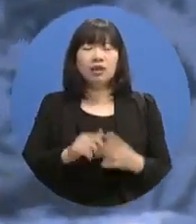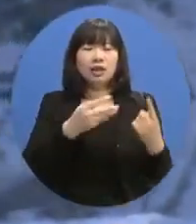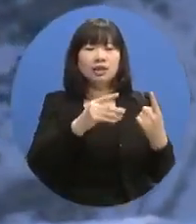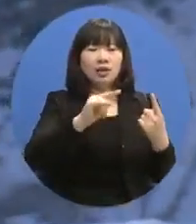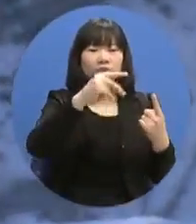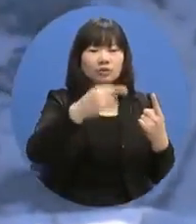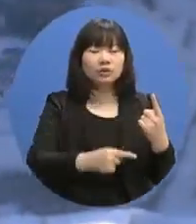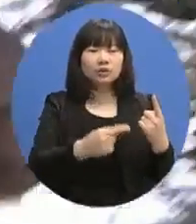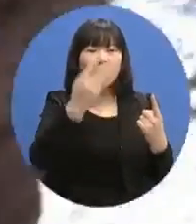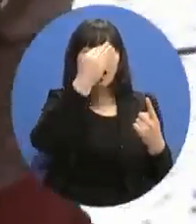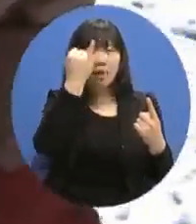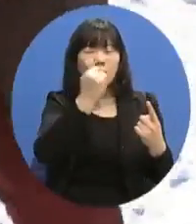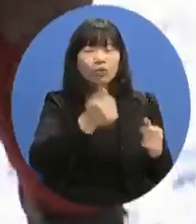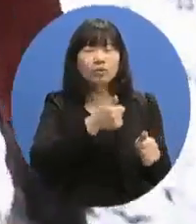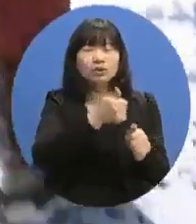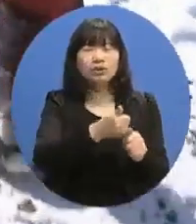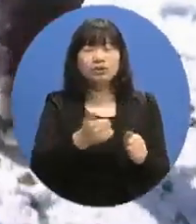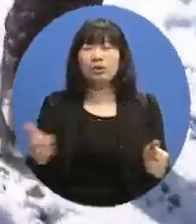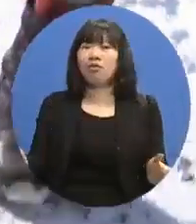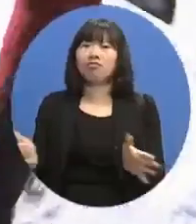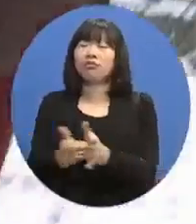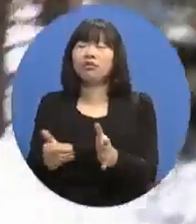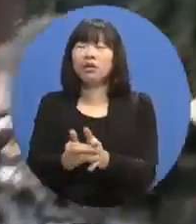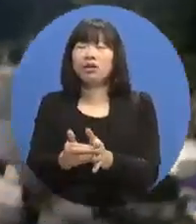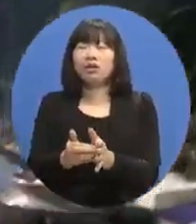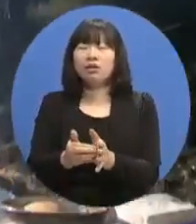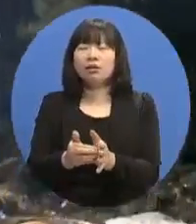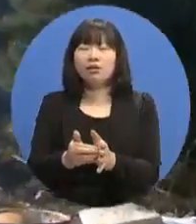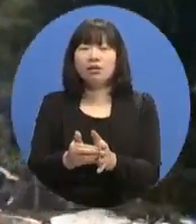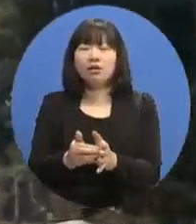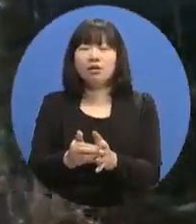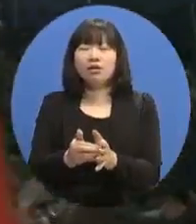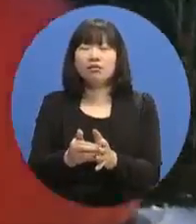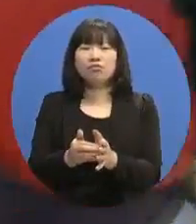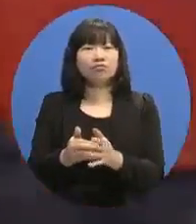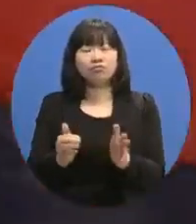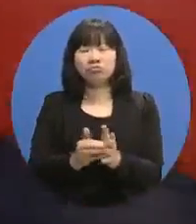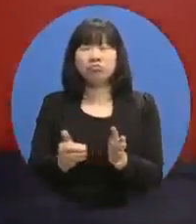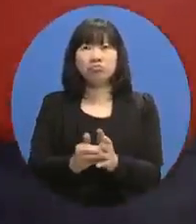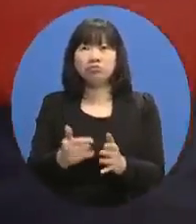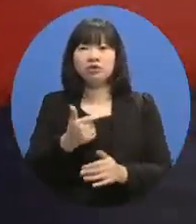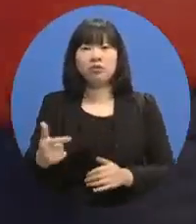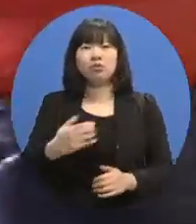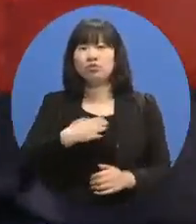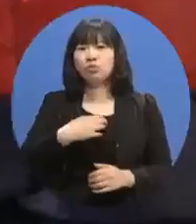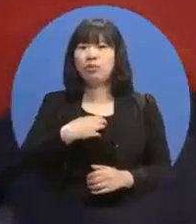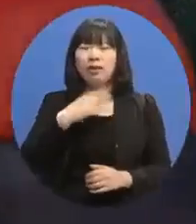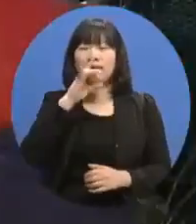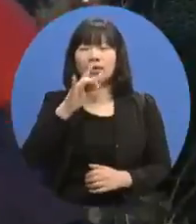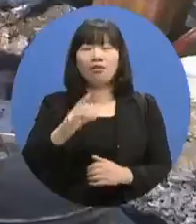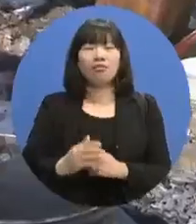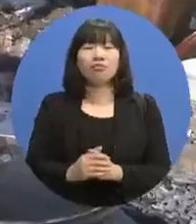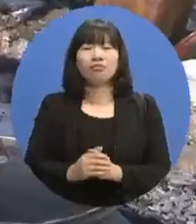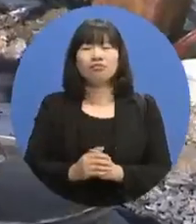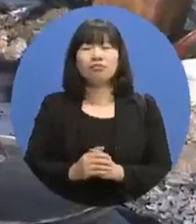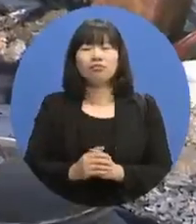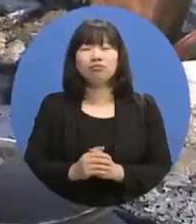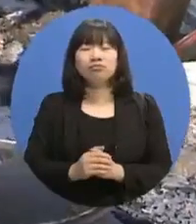1라운드는 할머니 승. 이제 그만 해봤으니까. 너무 위험해요.